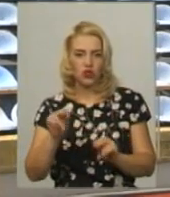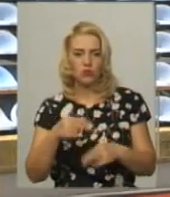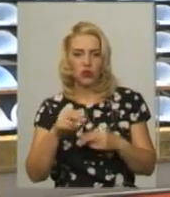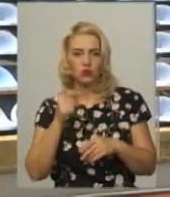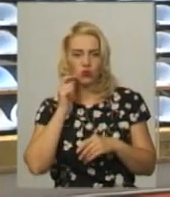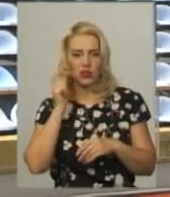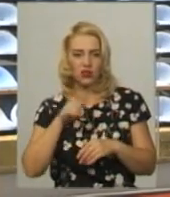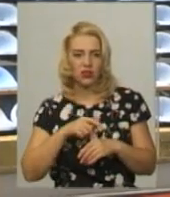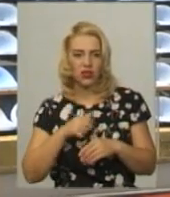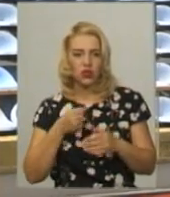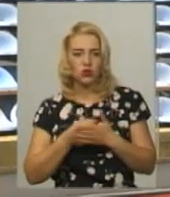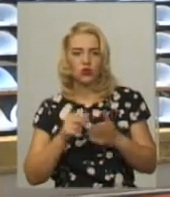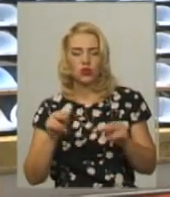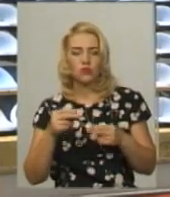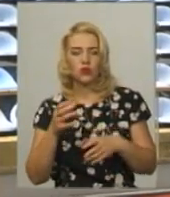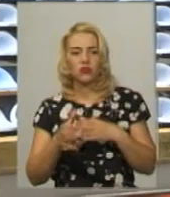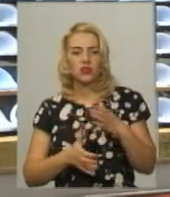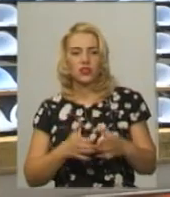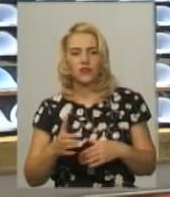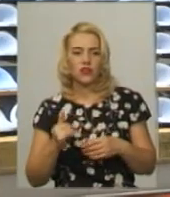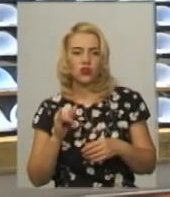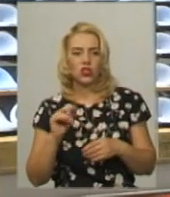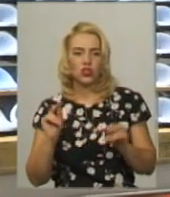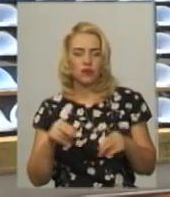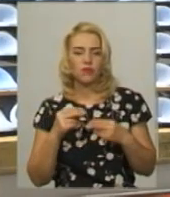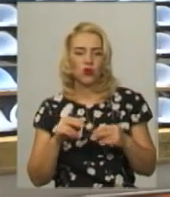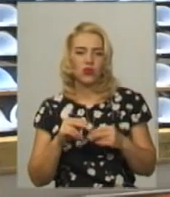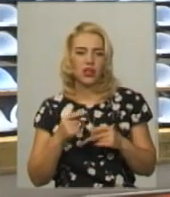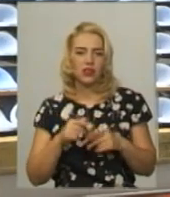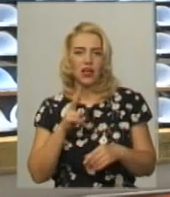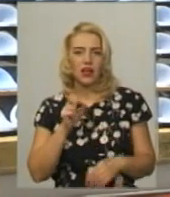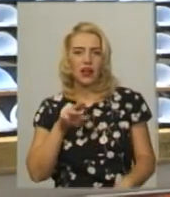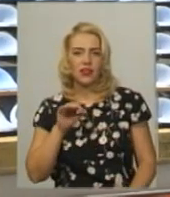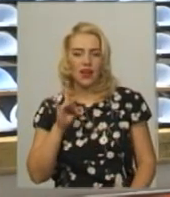України до чемпіонату світу і безпосередньо чемпіонат світу у Катарі.